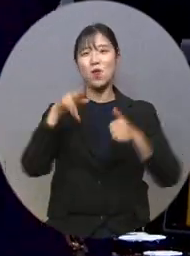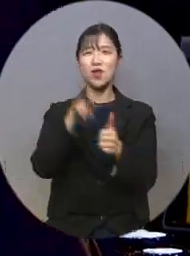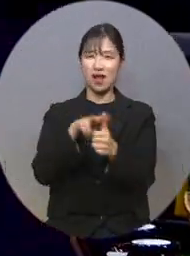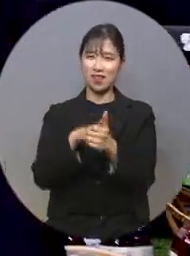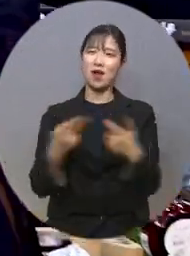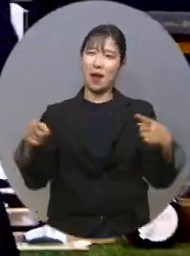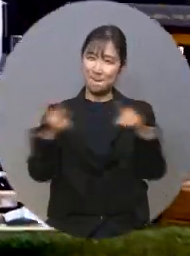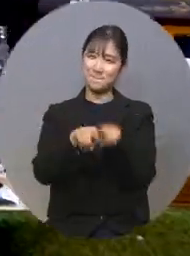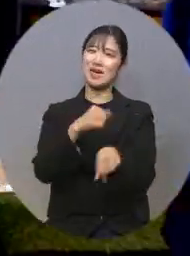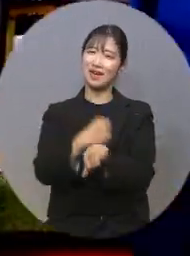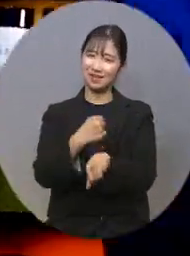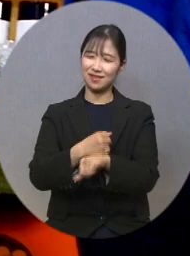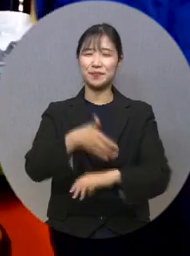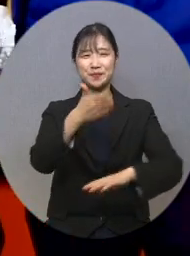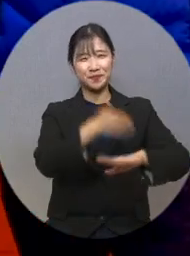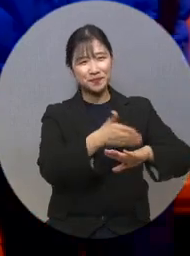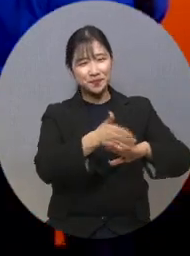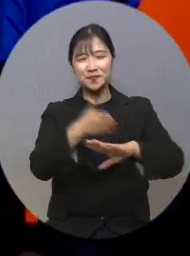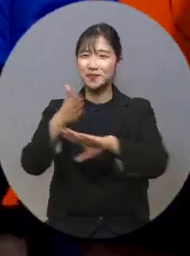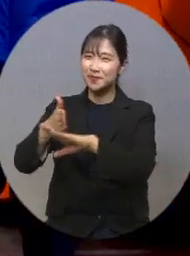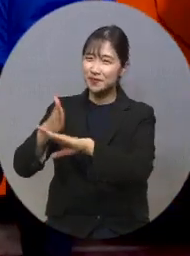감사합니다.